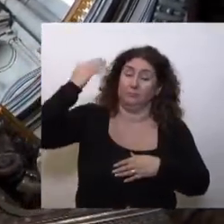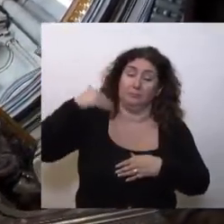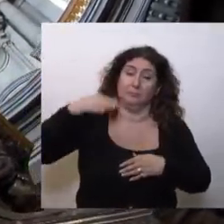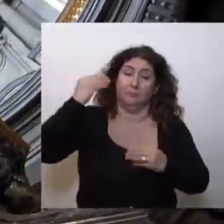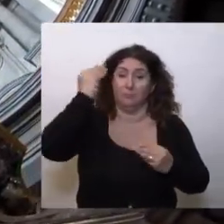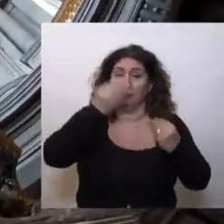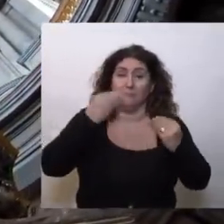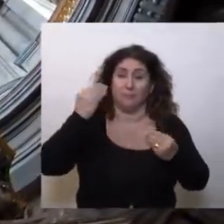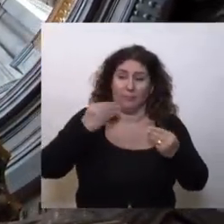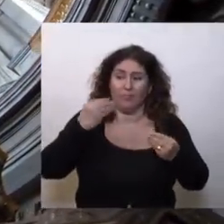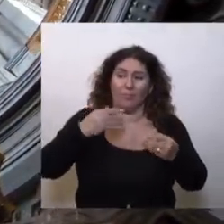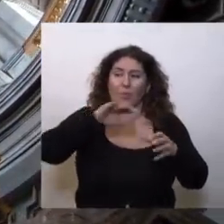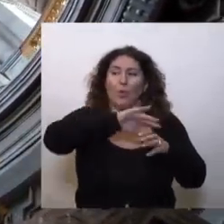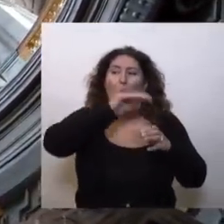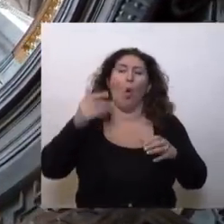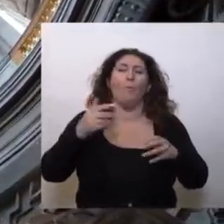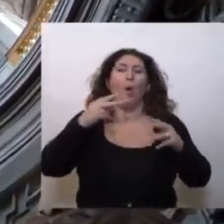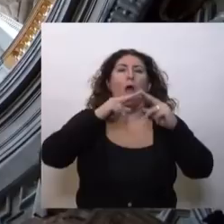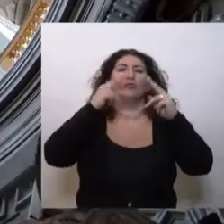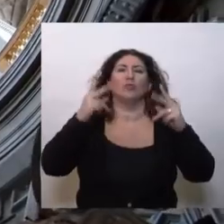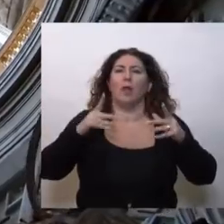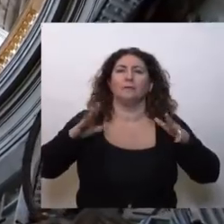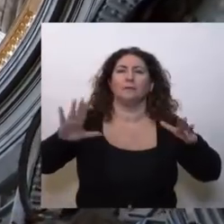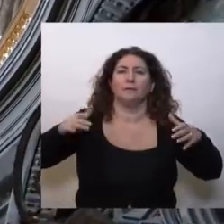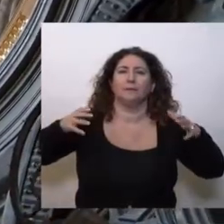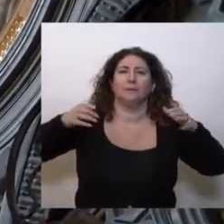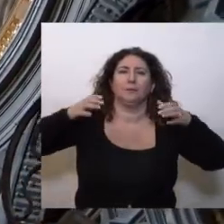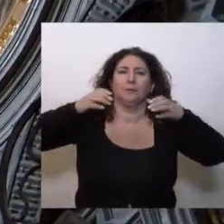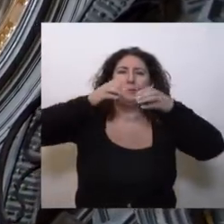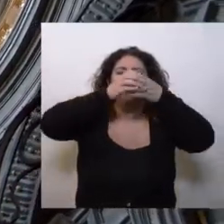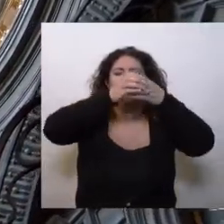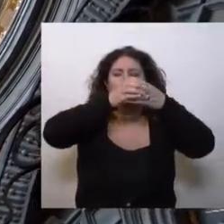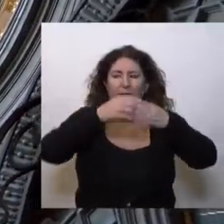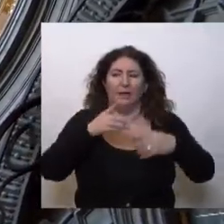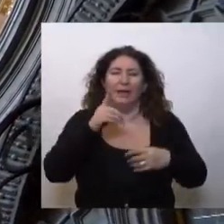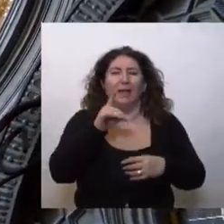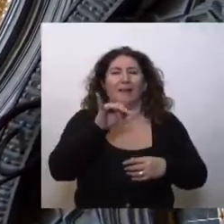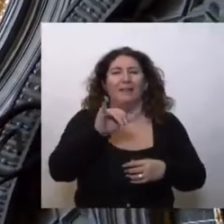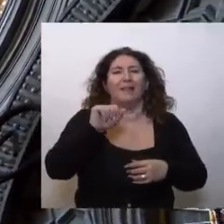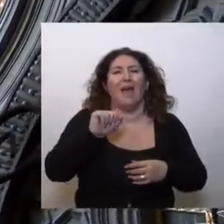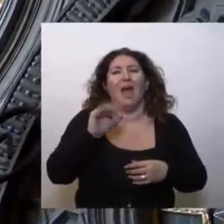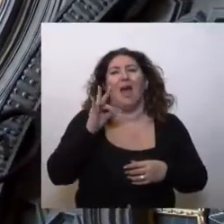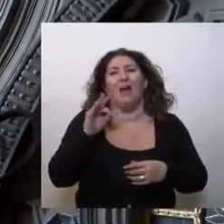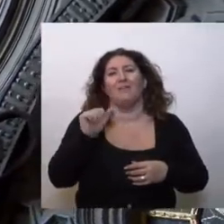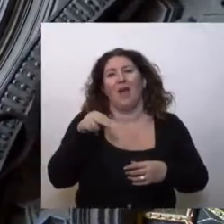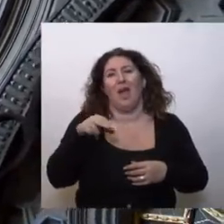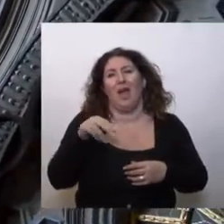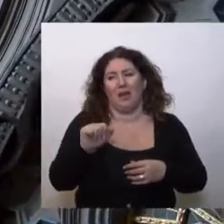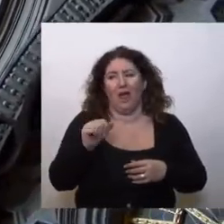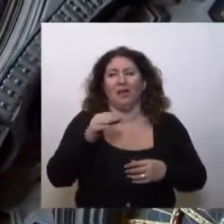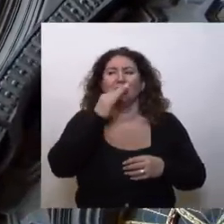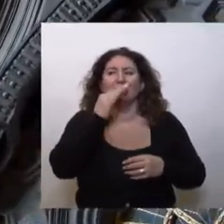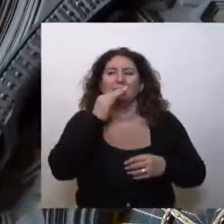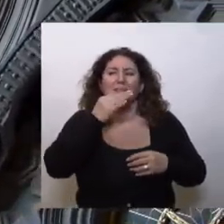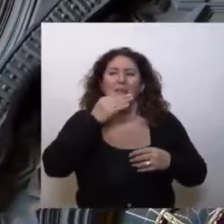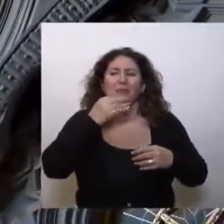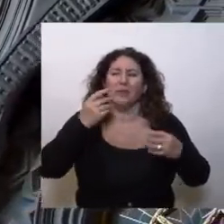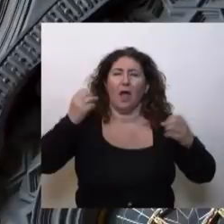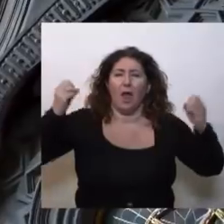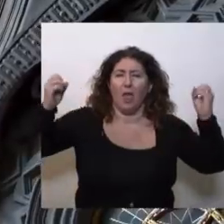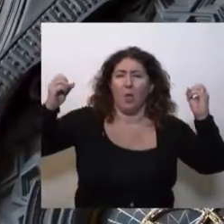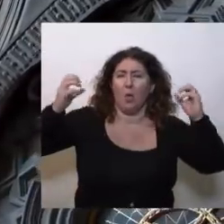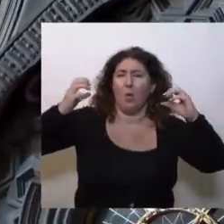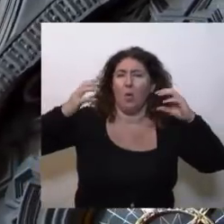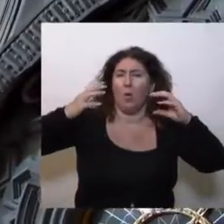come cupola celeste, con una cupola diafana, cioè con una cupola penetrata dalla luce. E in questo